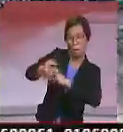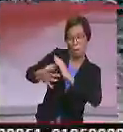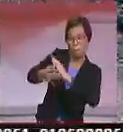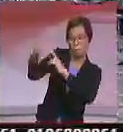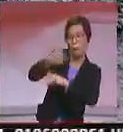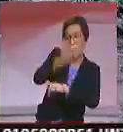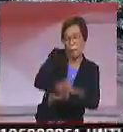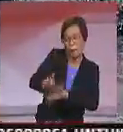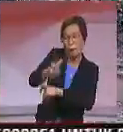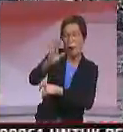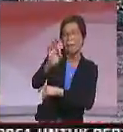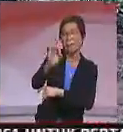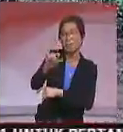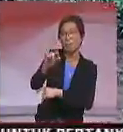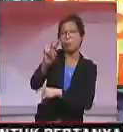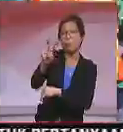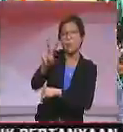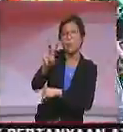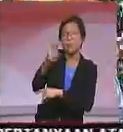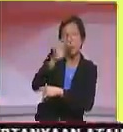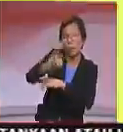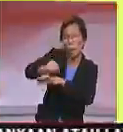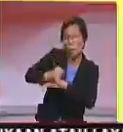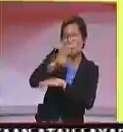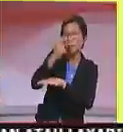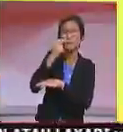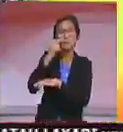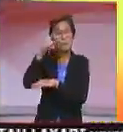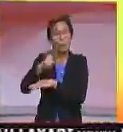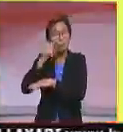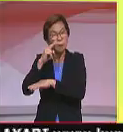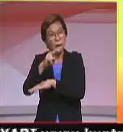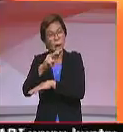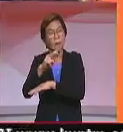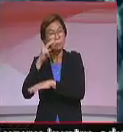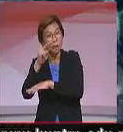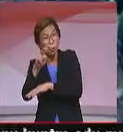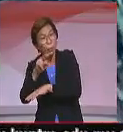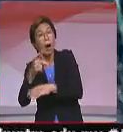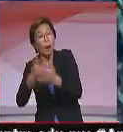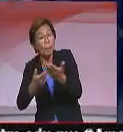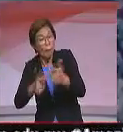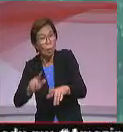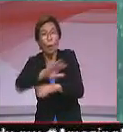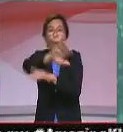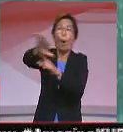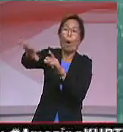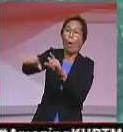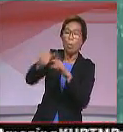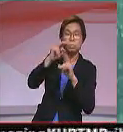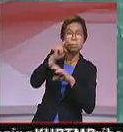produk komoditi FGV Holdings Berhad perlu melihat situasi ini secara lebih holistik.